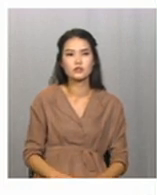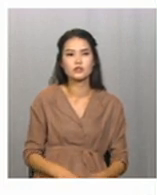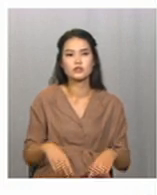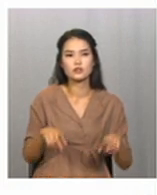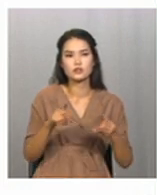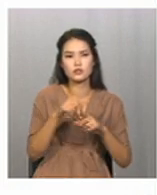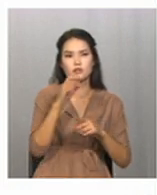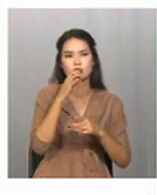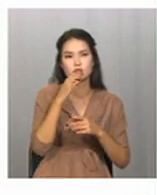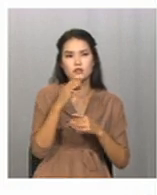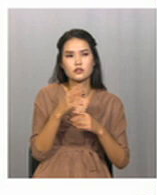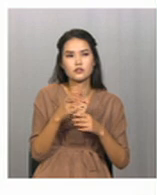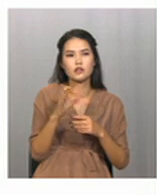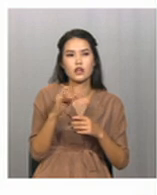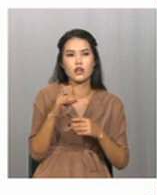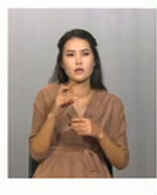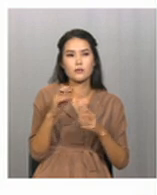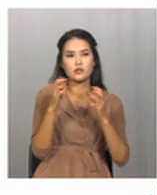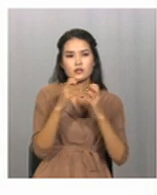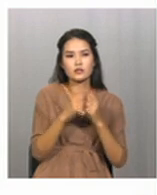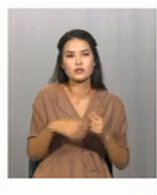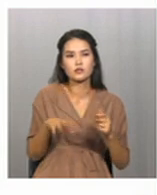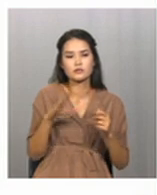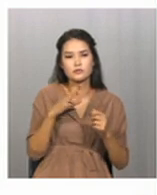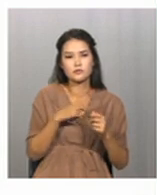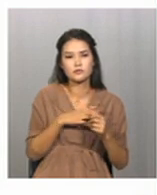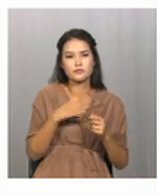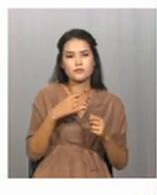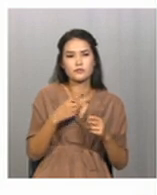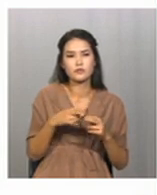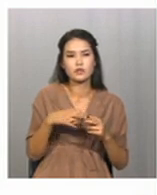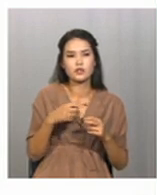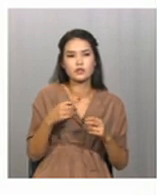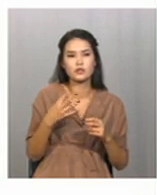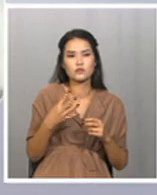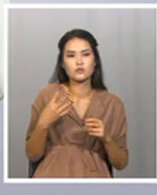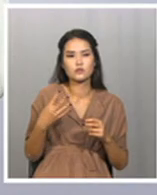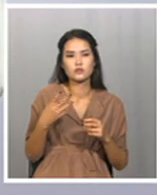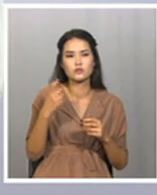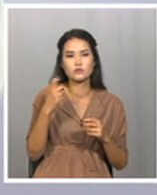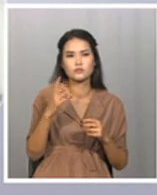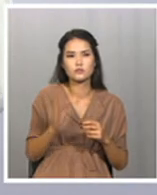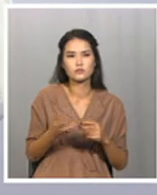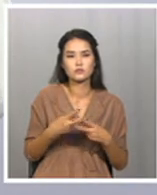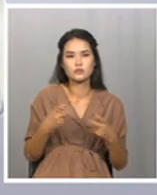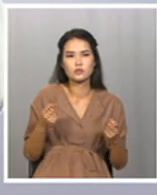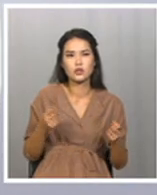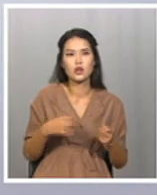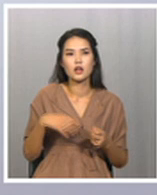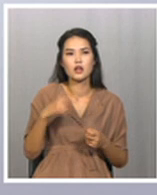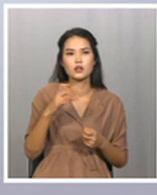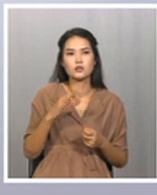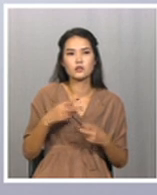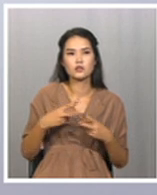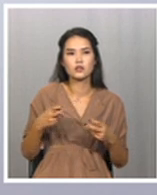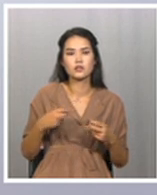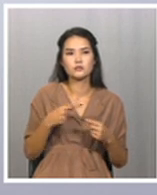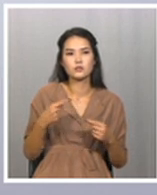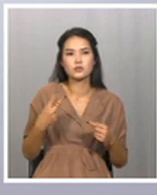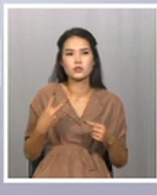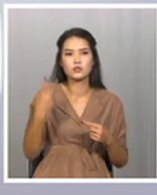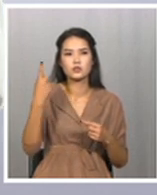жанаманың теңдеуі, яғни игірік тең болады, x минус 4-бітін 4-ден 1-ге тең. Ал енді x 0 минус 2-ден 1-ге тең